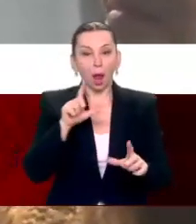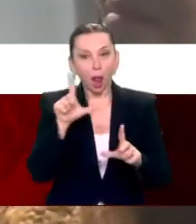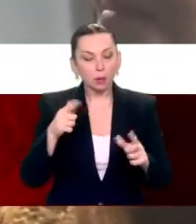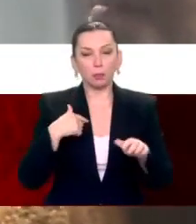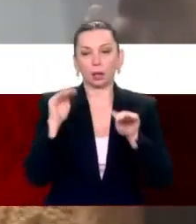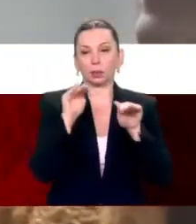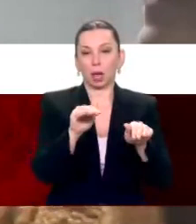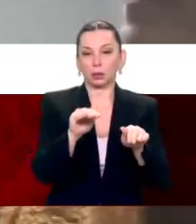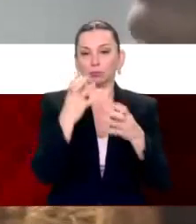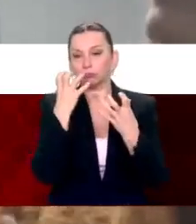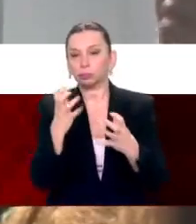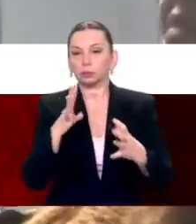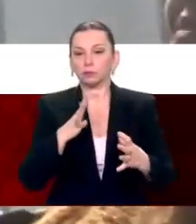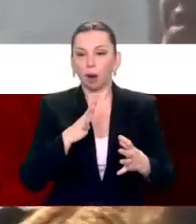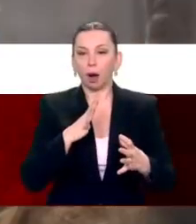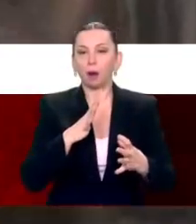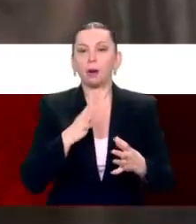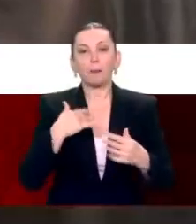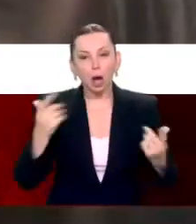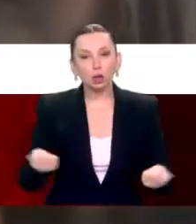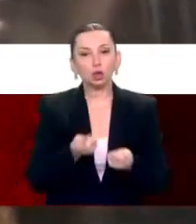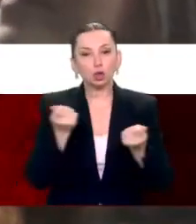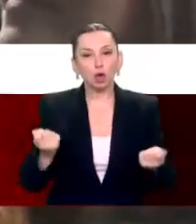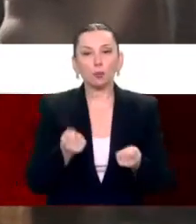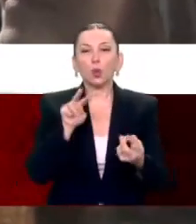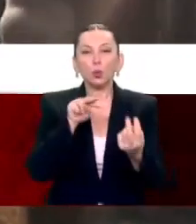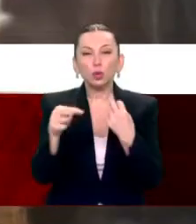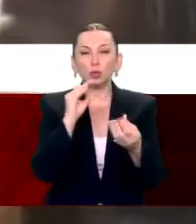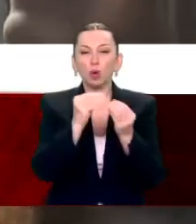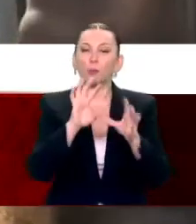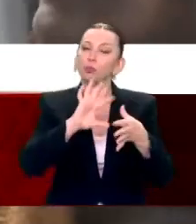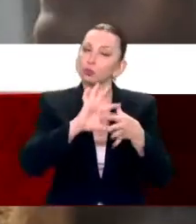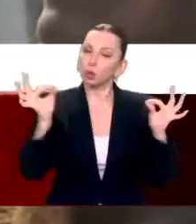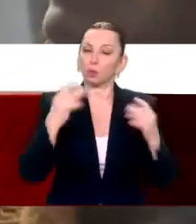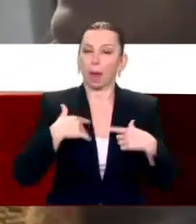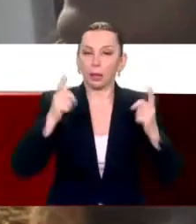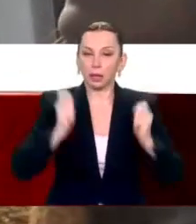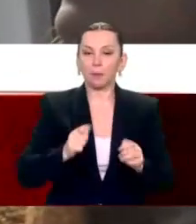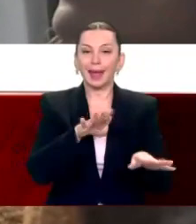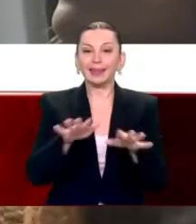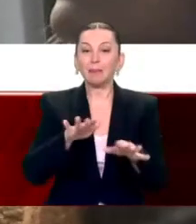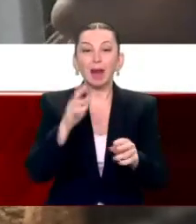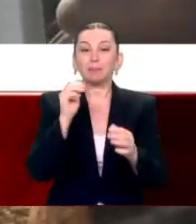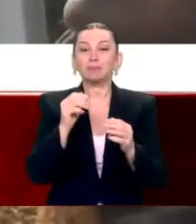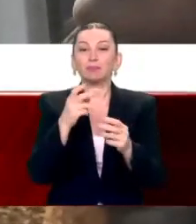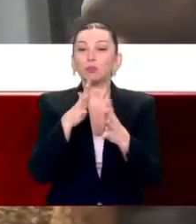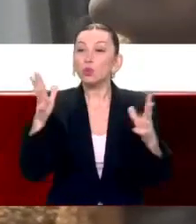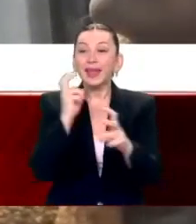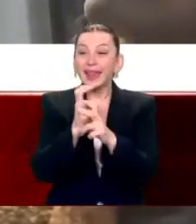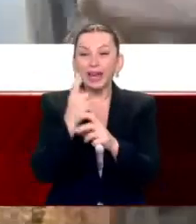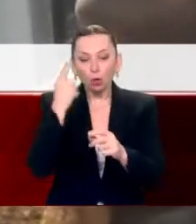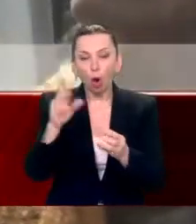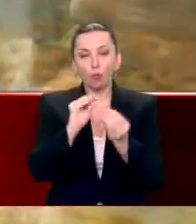yanlarında olacağız. Bizi hep sokakta göreceksiniz. Ulaşım çilesini bitirirken göreceksiniz. Deprem riskini ortadan